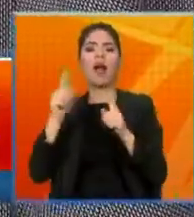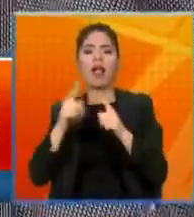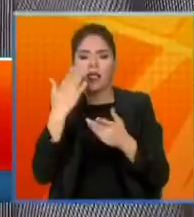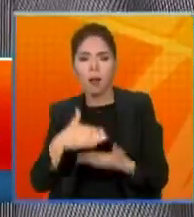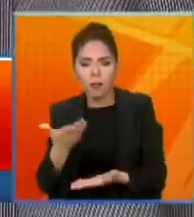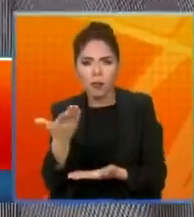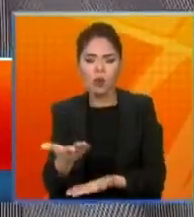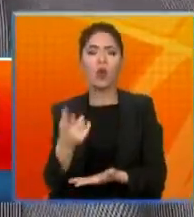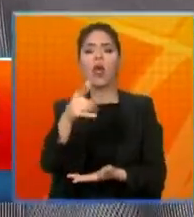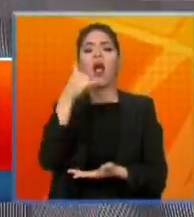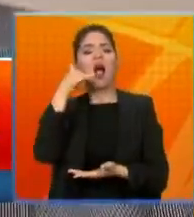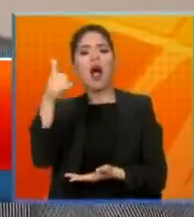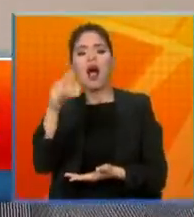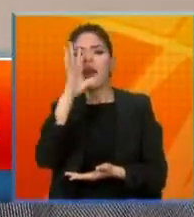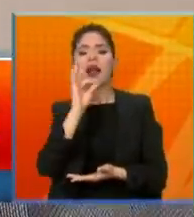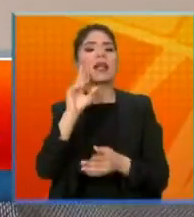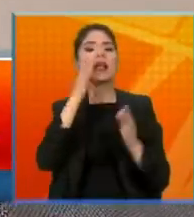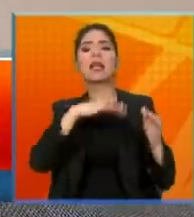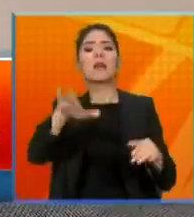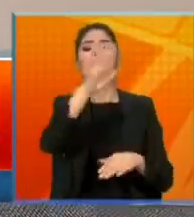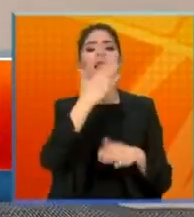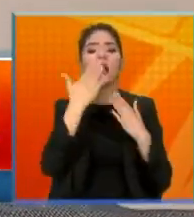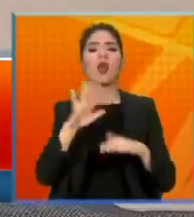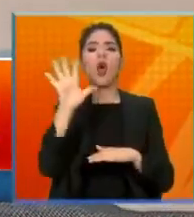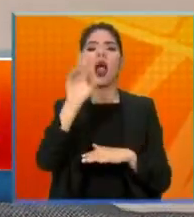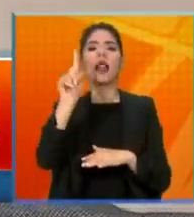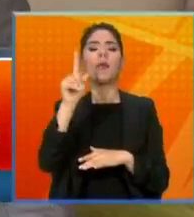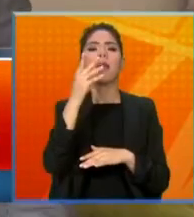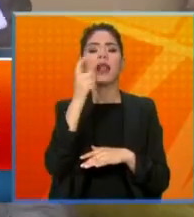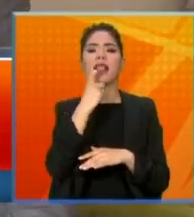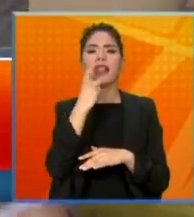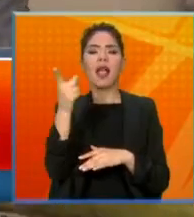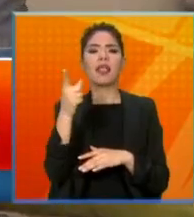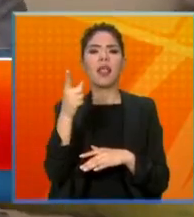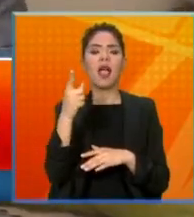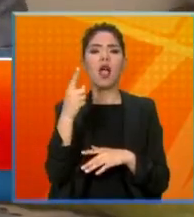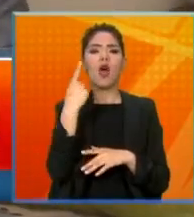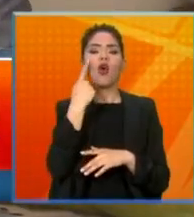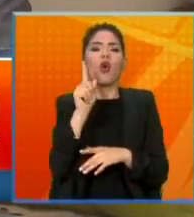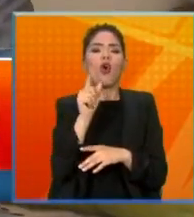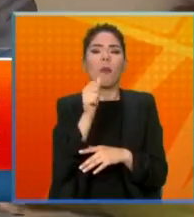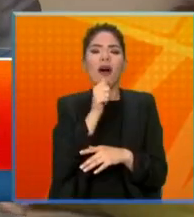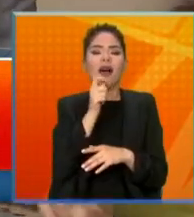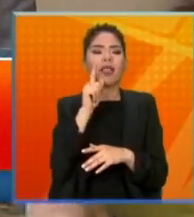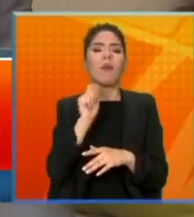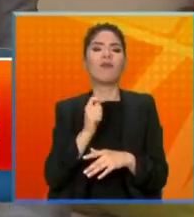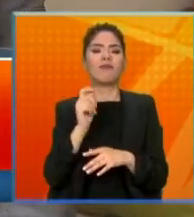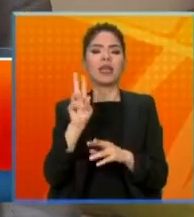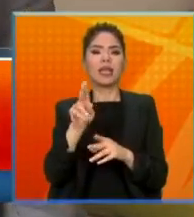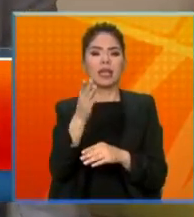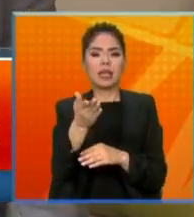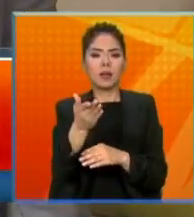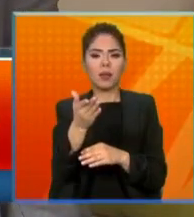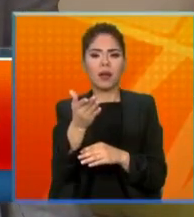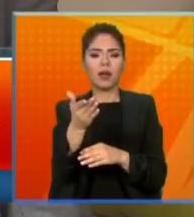yok. Kendisini arayıp soran da yok. Bir anlamda 51 yıldır görünmez adam. Yani siz varsınız ama yoksunuz. Evet,